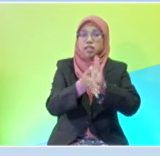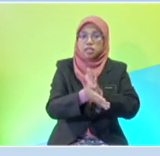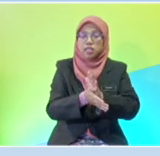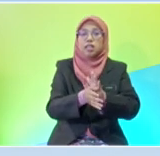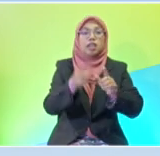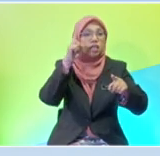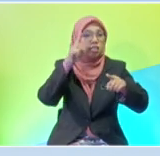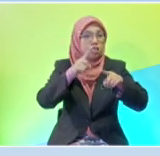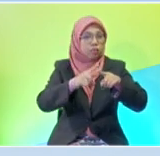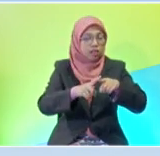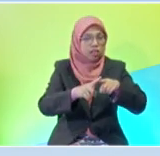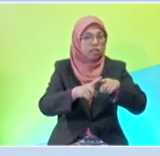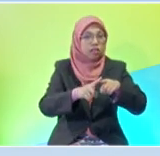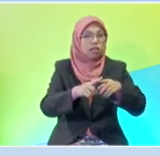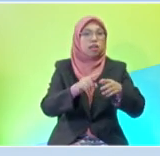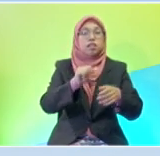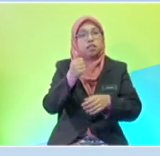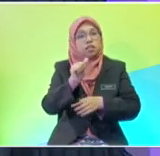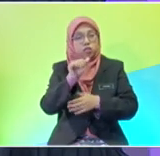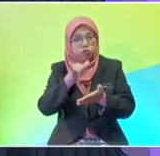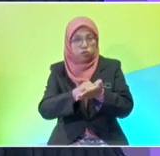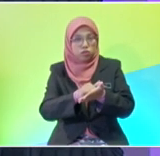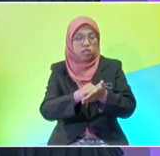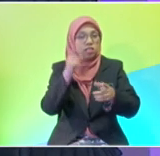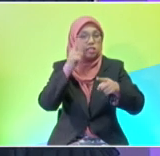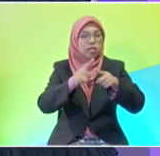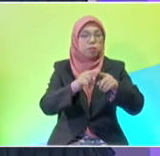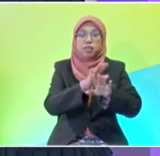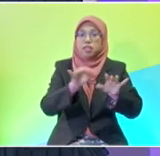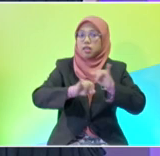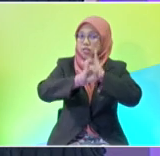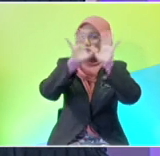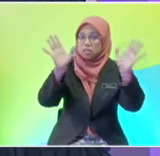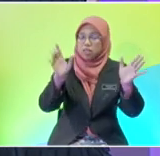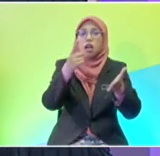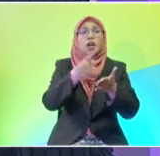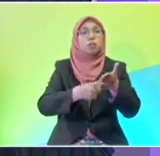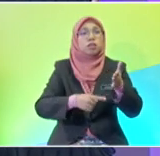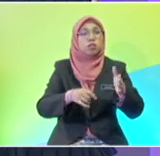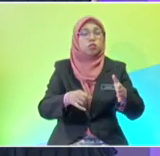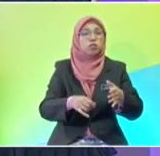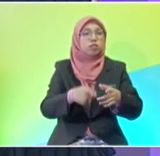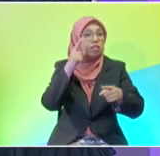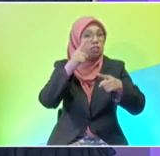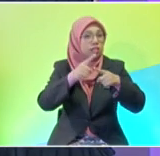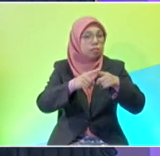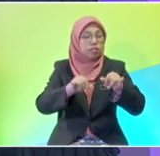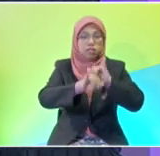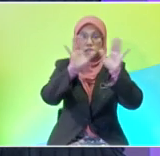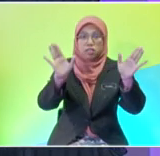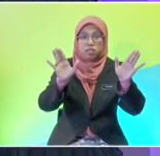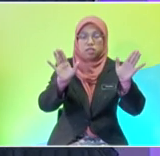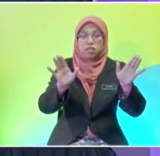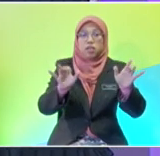silakan tidak oke apa dia kesilapan getar kesilapan yang jelas dilihat daripada